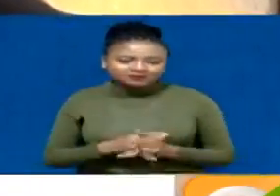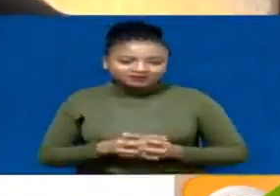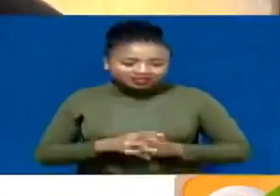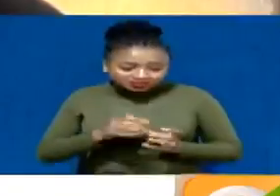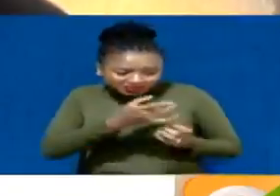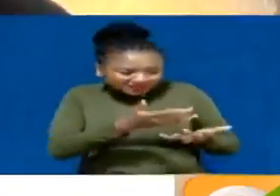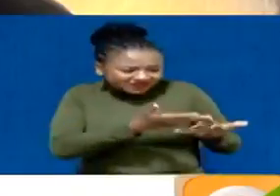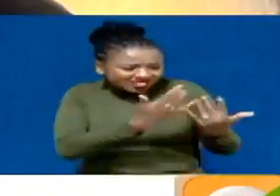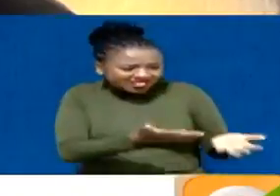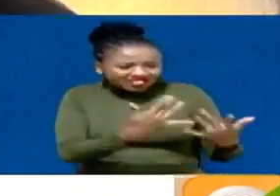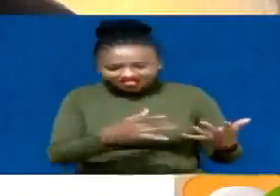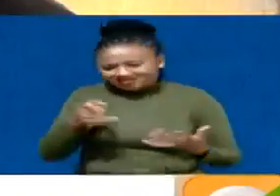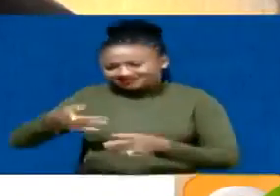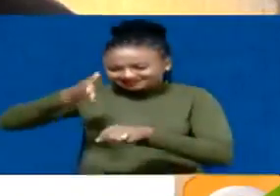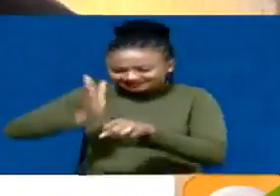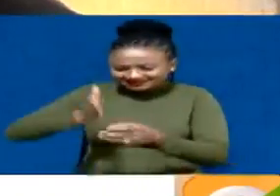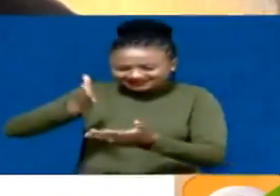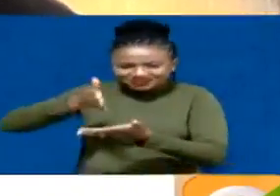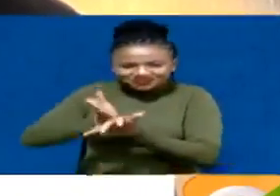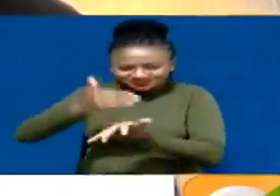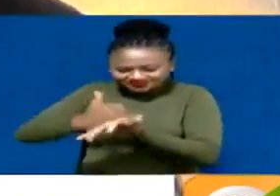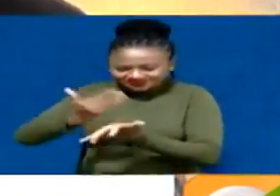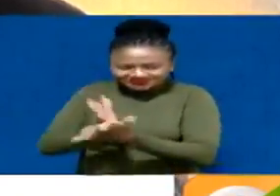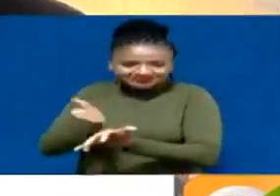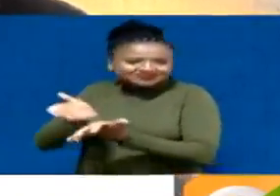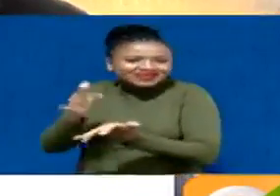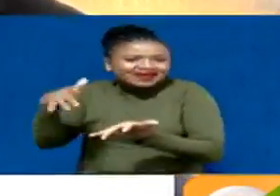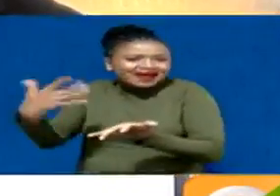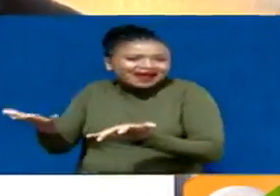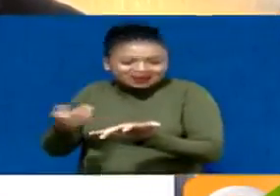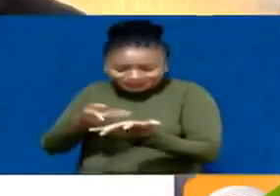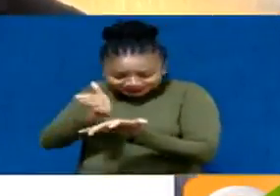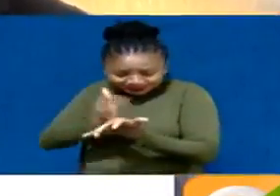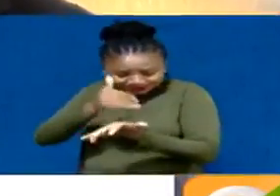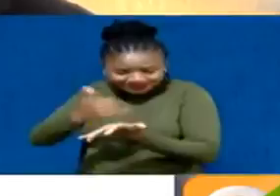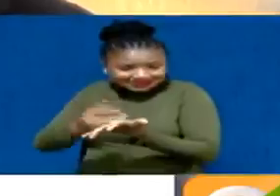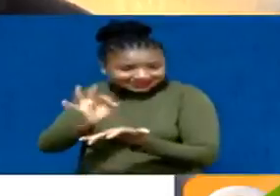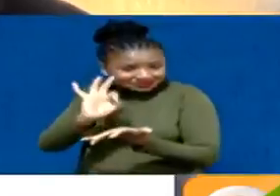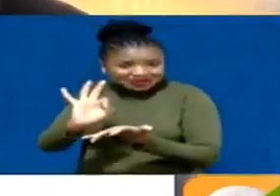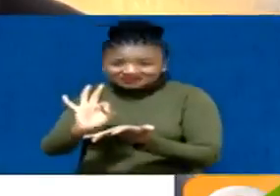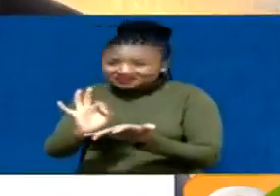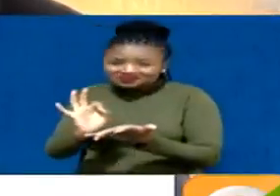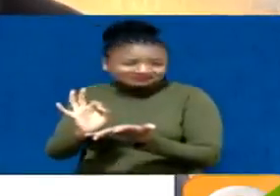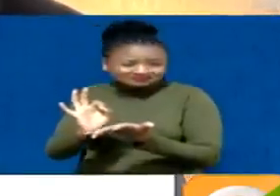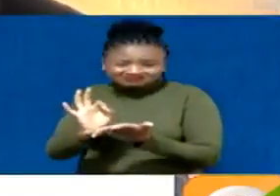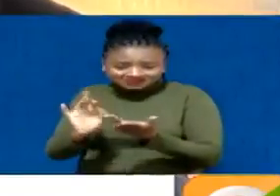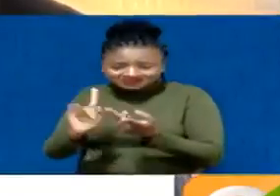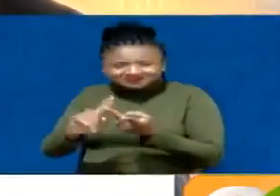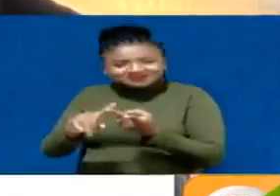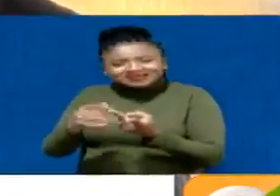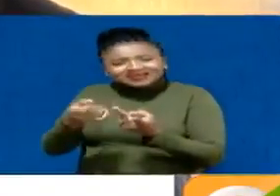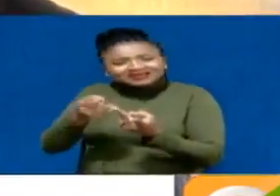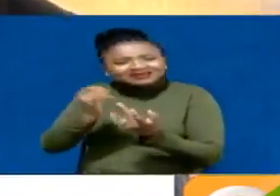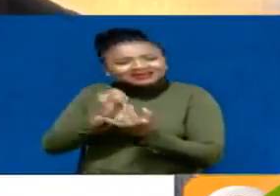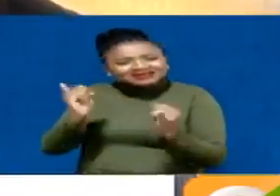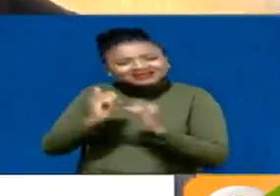that presents lots of challenges. First, accuracy in terms of how you can split the tablet. Secondly, there are issues about hygiene, when people are